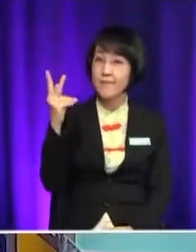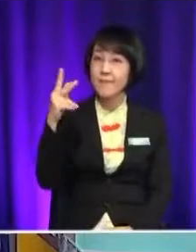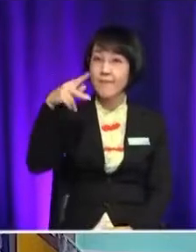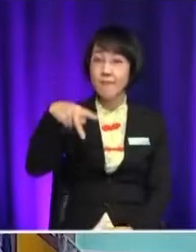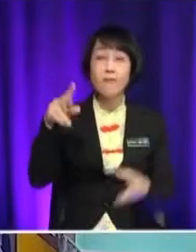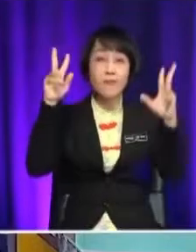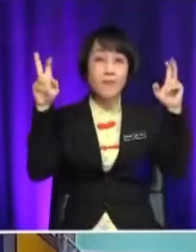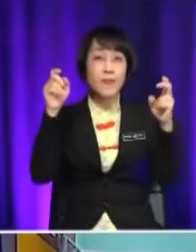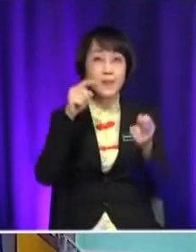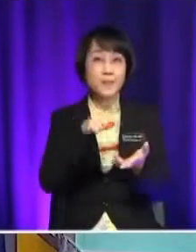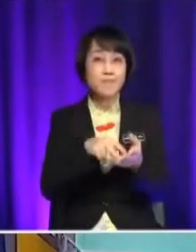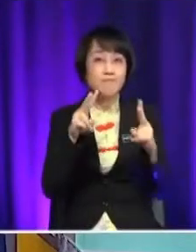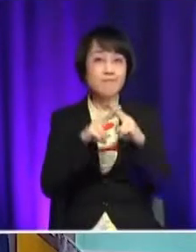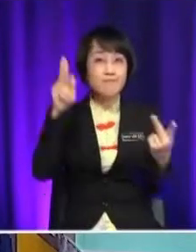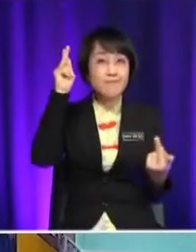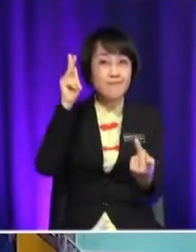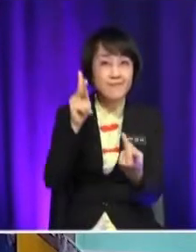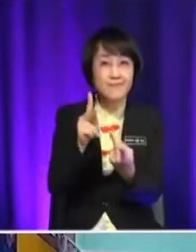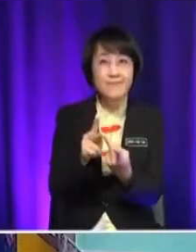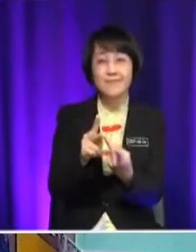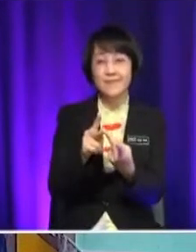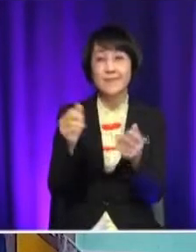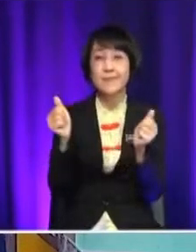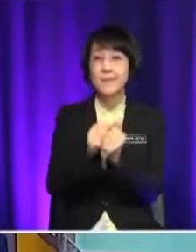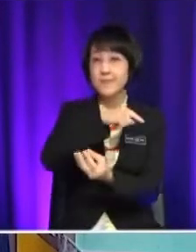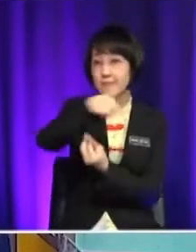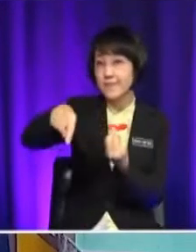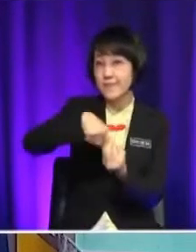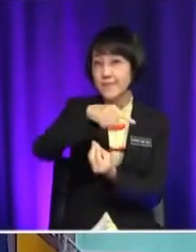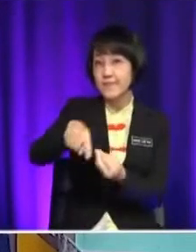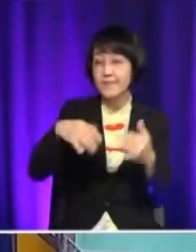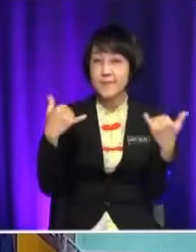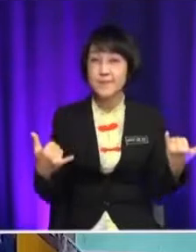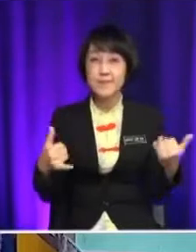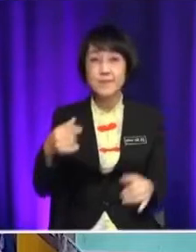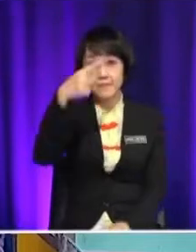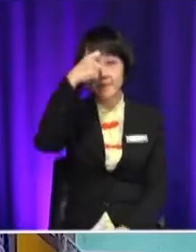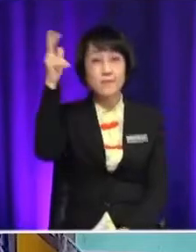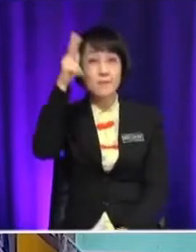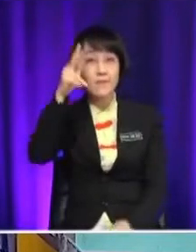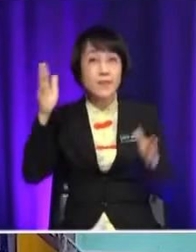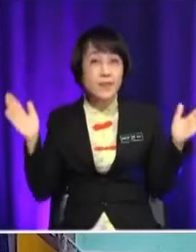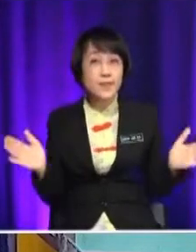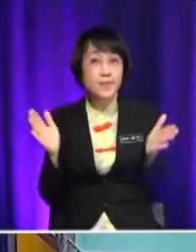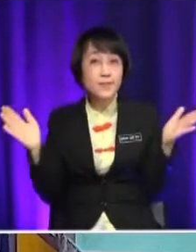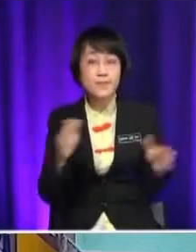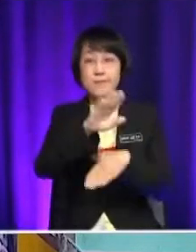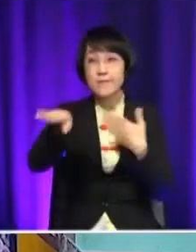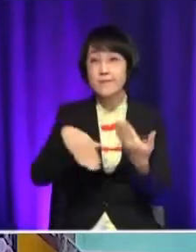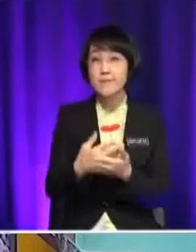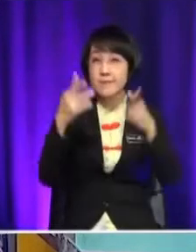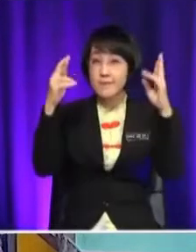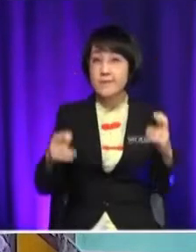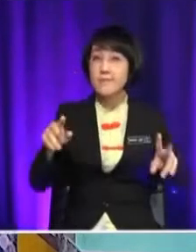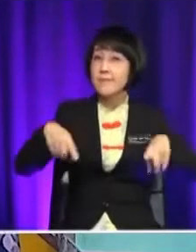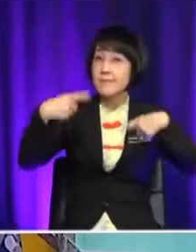lah dengan persekitaran pada masa kini, iaitu pihak kerajaan menggalakkan ya seluruh rakyat Malaysia ni